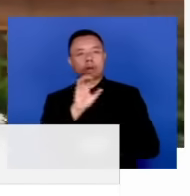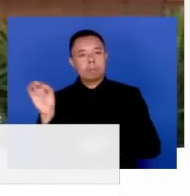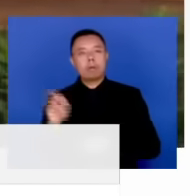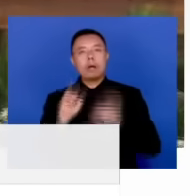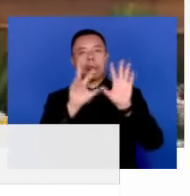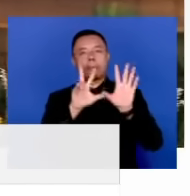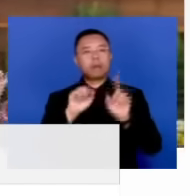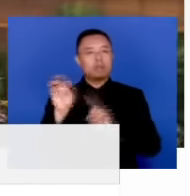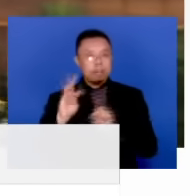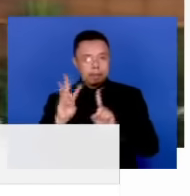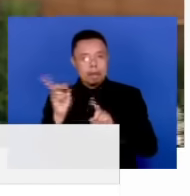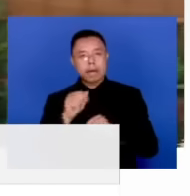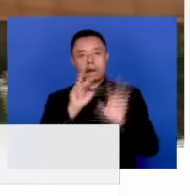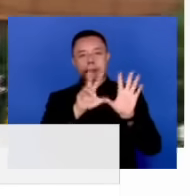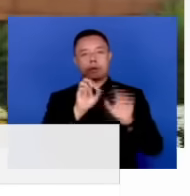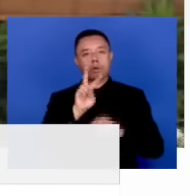301.813 dari